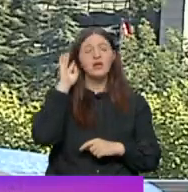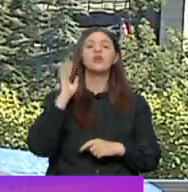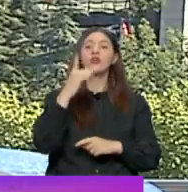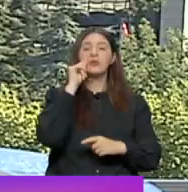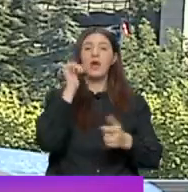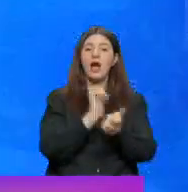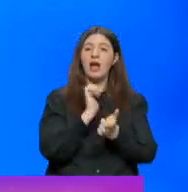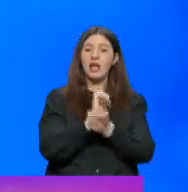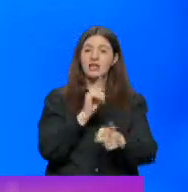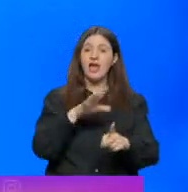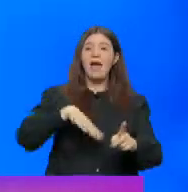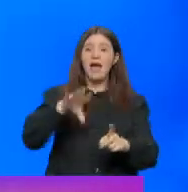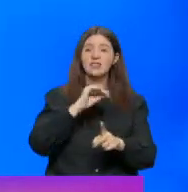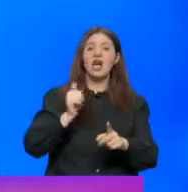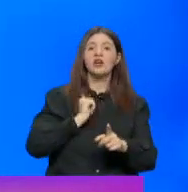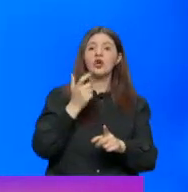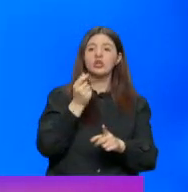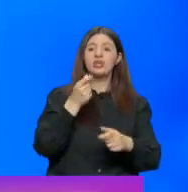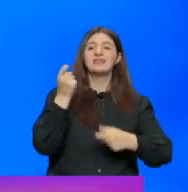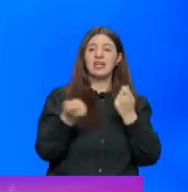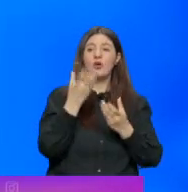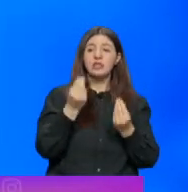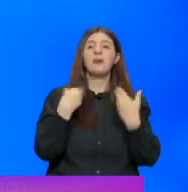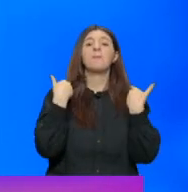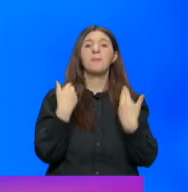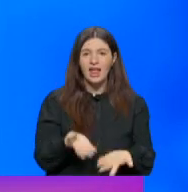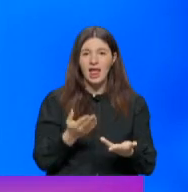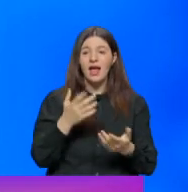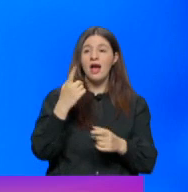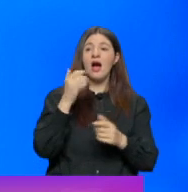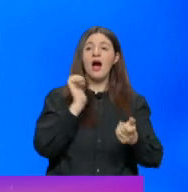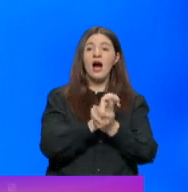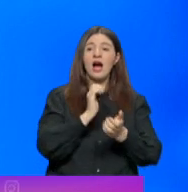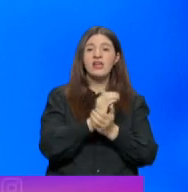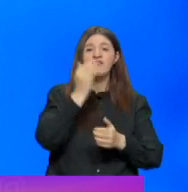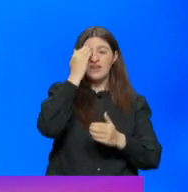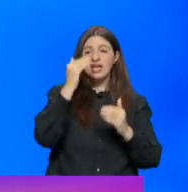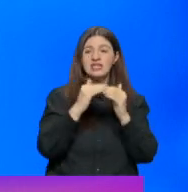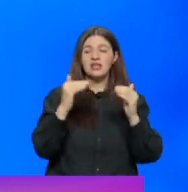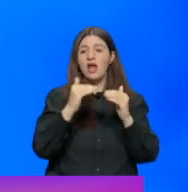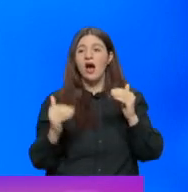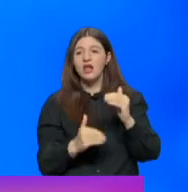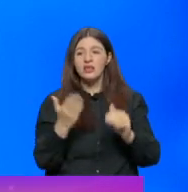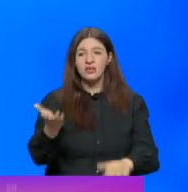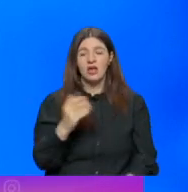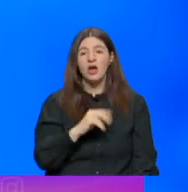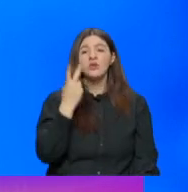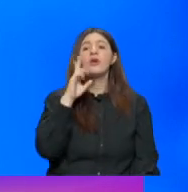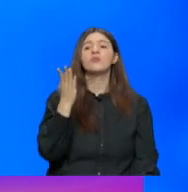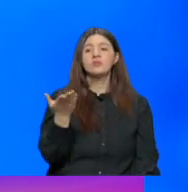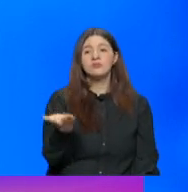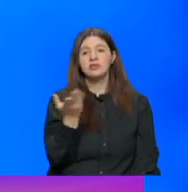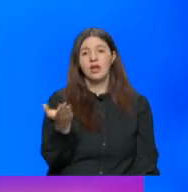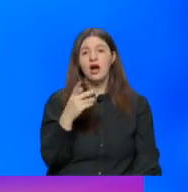bir ailede herkes asgari ücretle çalışsa dahi aile yoksulluk sınırının altında. Görmüyor musunuz